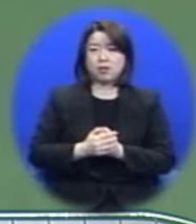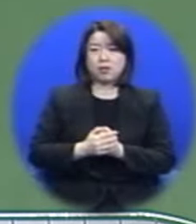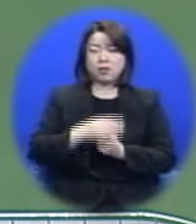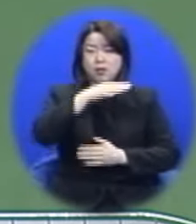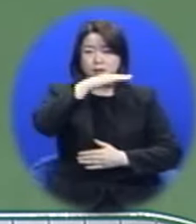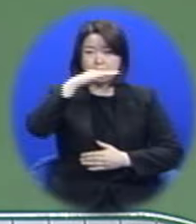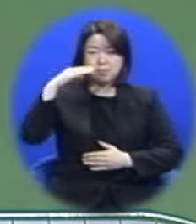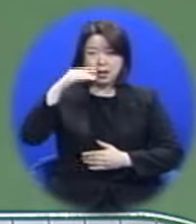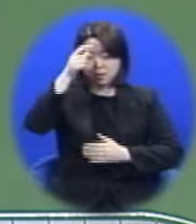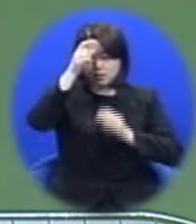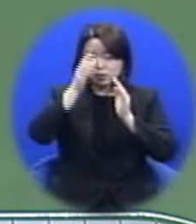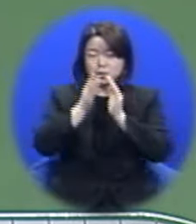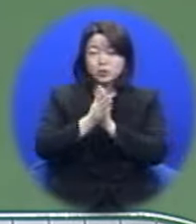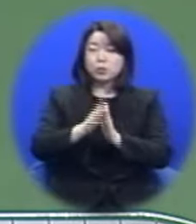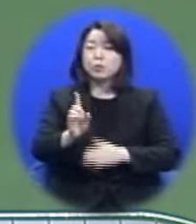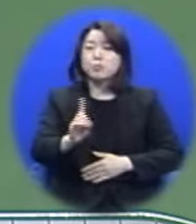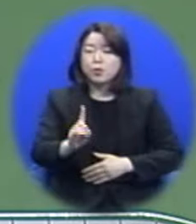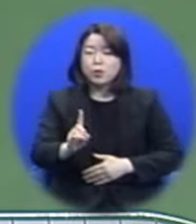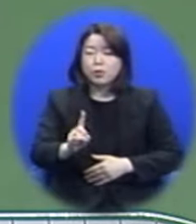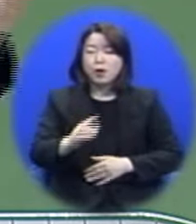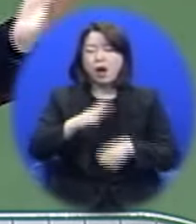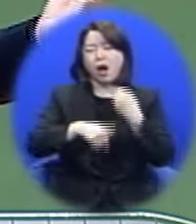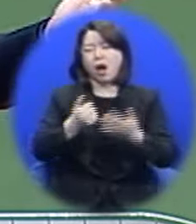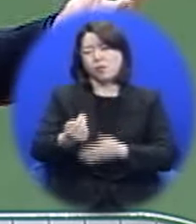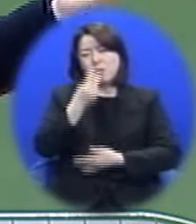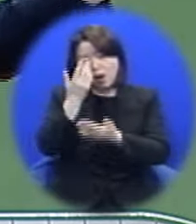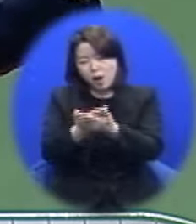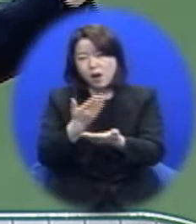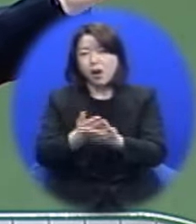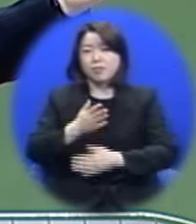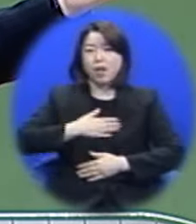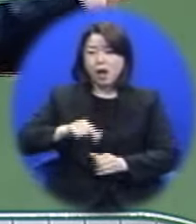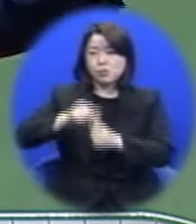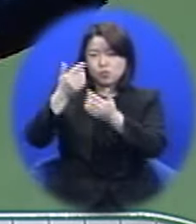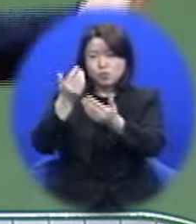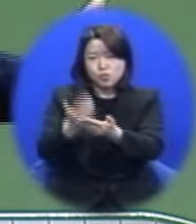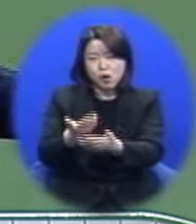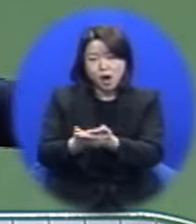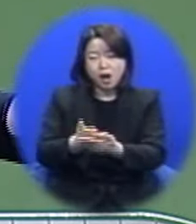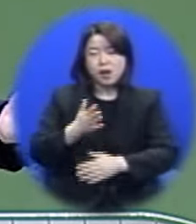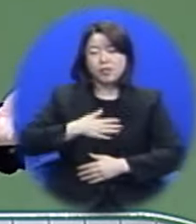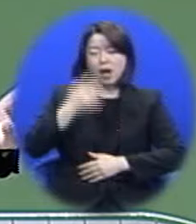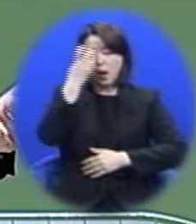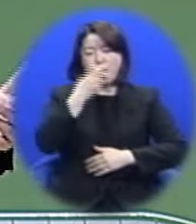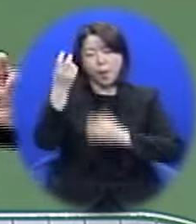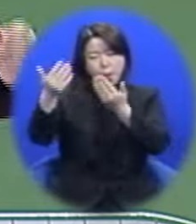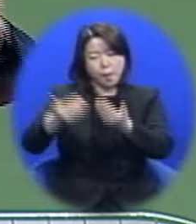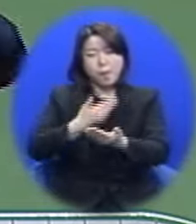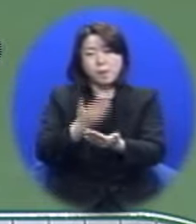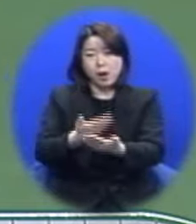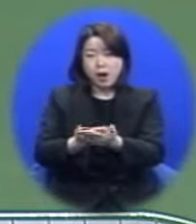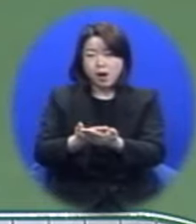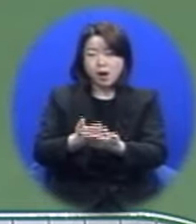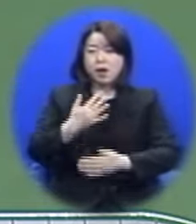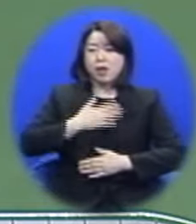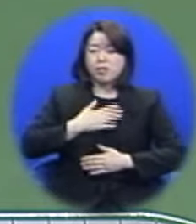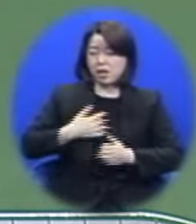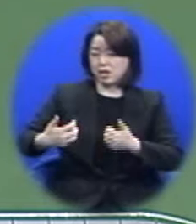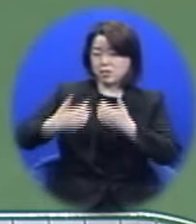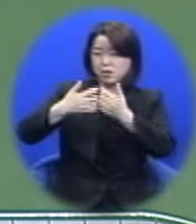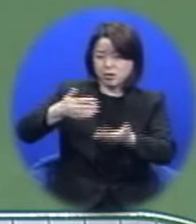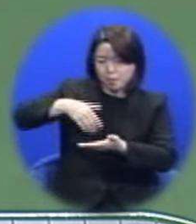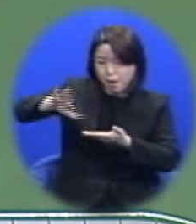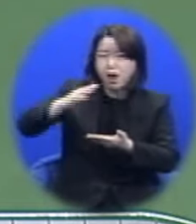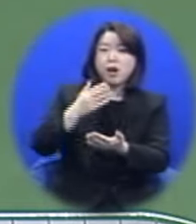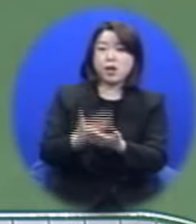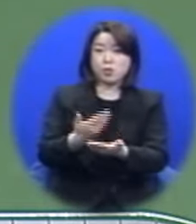정상적인 기도라면 하나님 살려주세요. 하나님 나를 구원해 주세요. 나를 지켜주세요. 내 대적이 다 물러가게